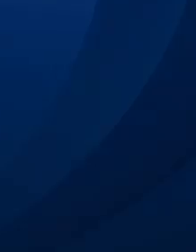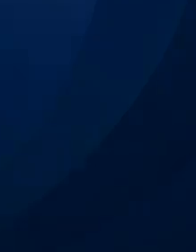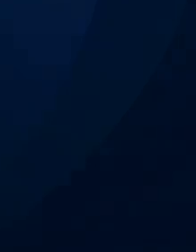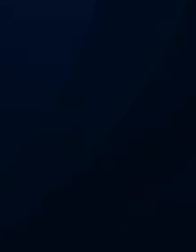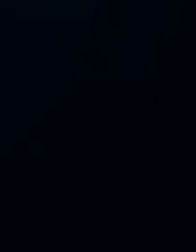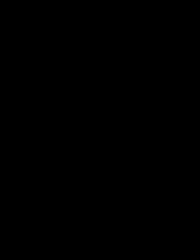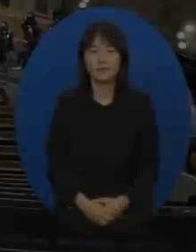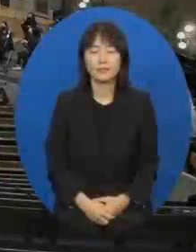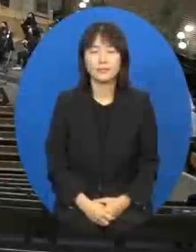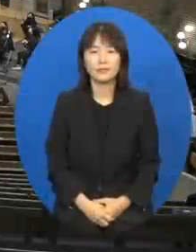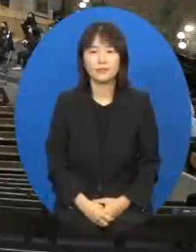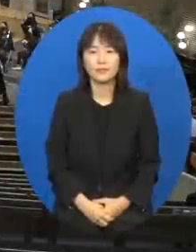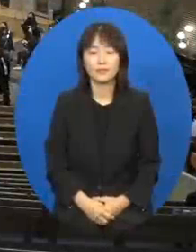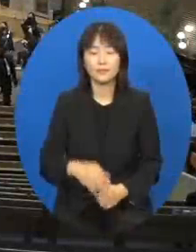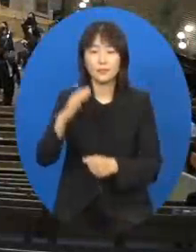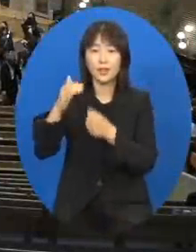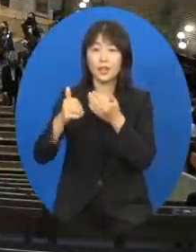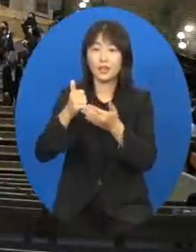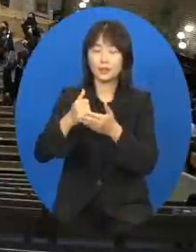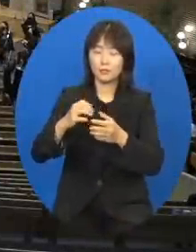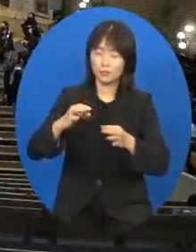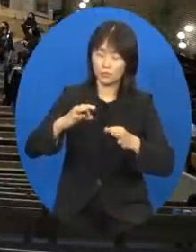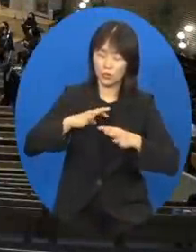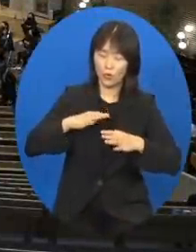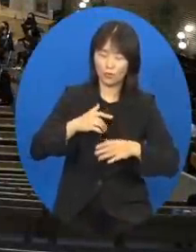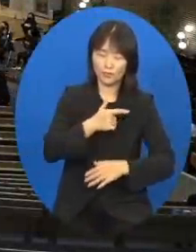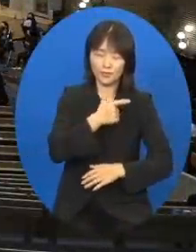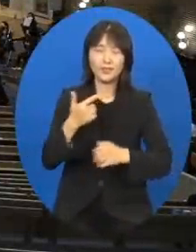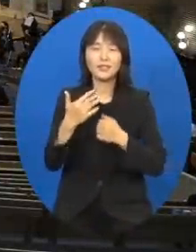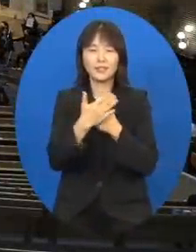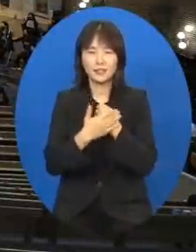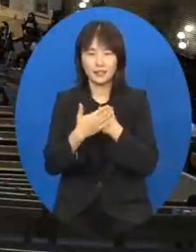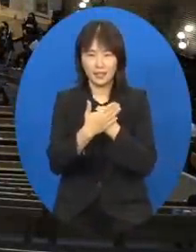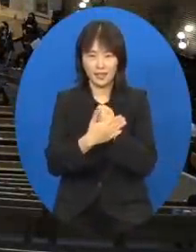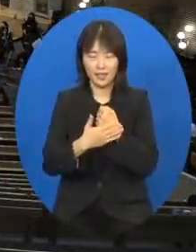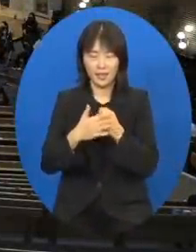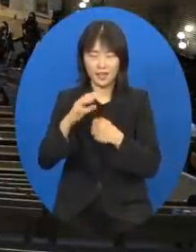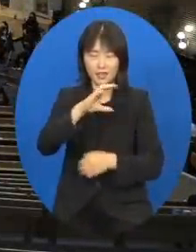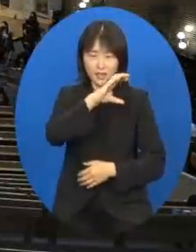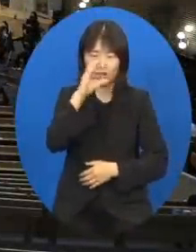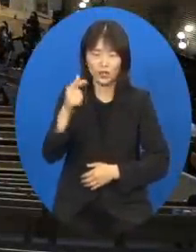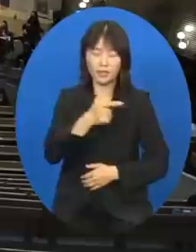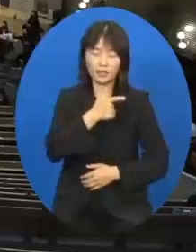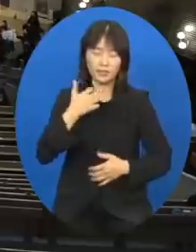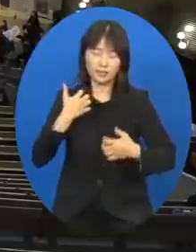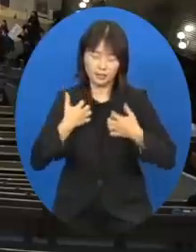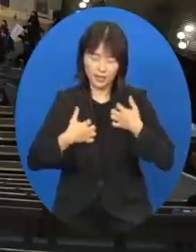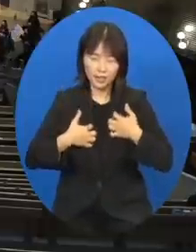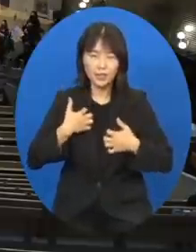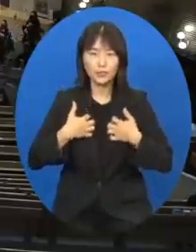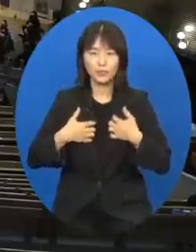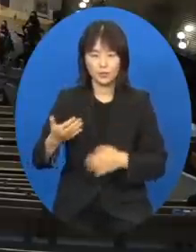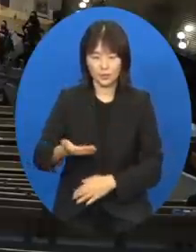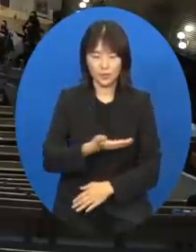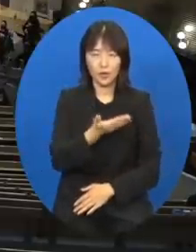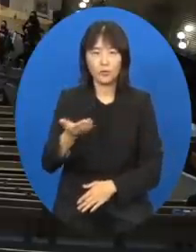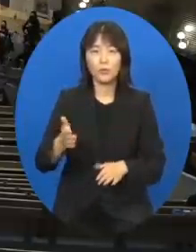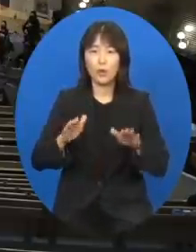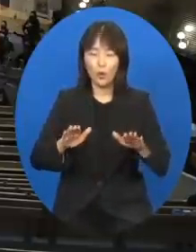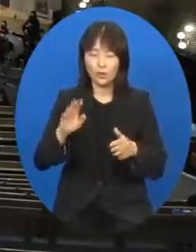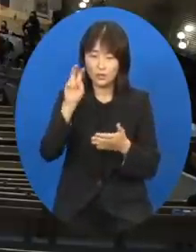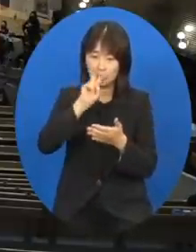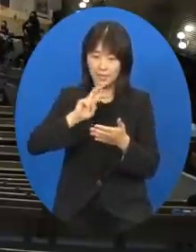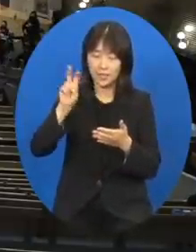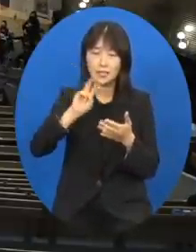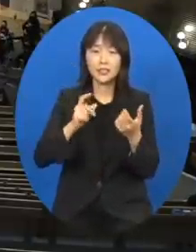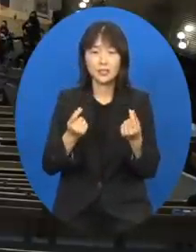하니라. 하나님의 놀랍고도 크신 은혜, 성탄의 큰 기쁨이 여러분에게 오늘